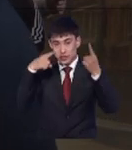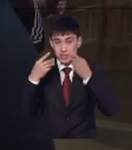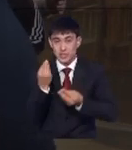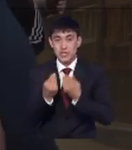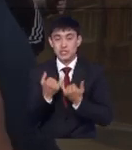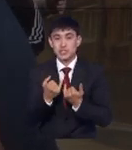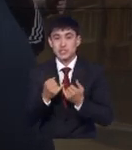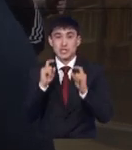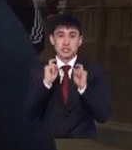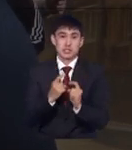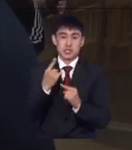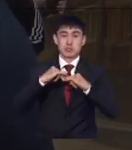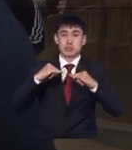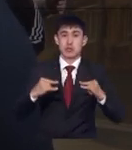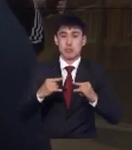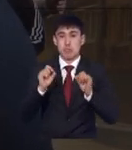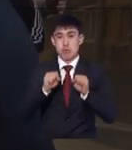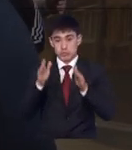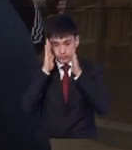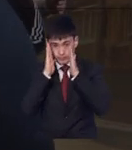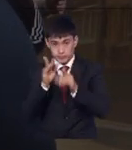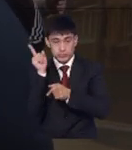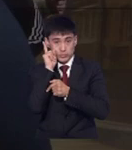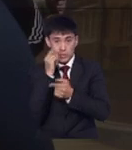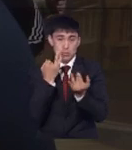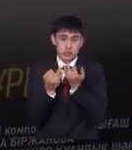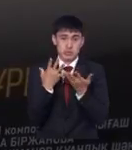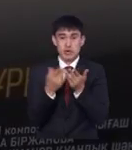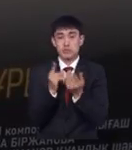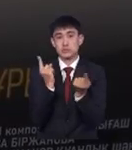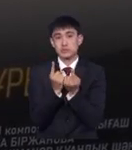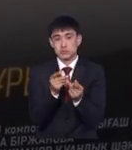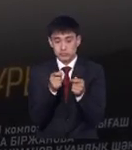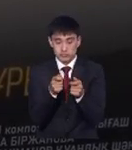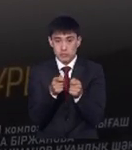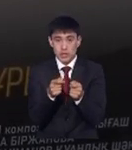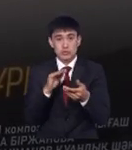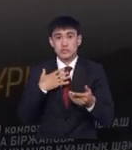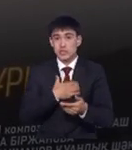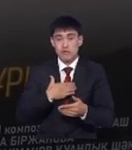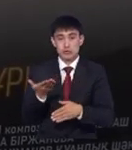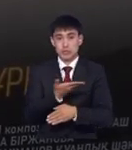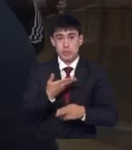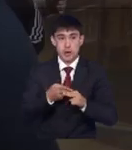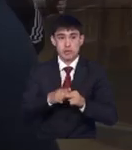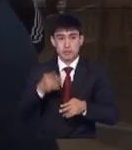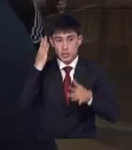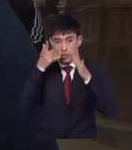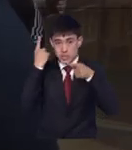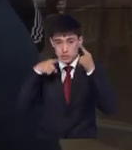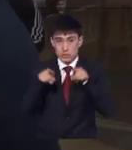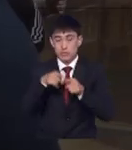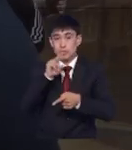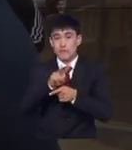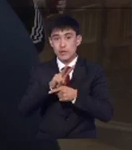то сейчас, даже сидя за одним столом, они могут уткнуться в свой телефон и не общаться со своими сверстниками. И это очень тревожит меня. Поэтому идея создания такого